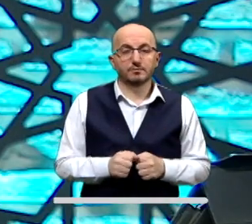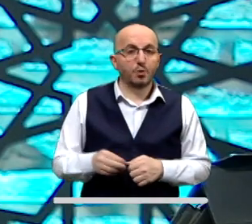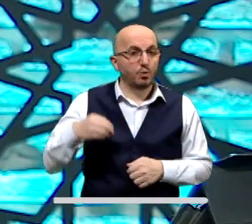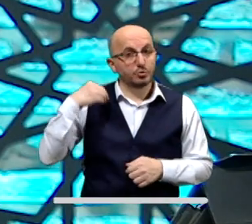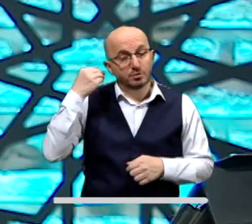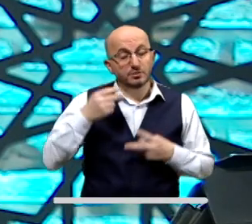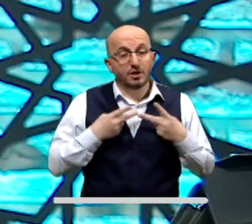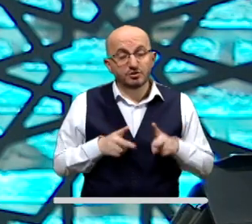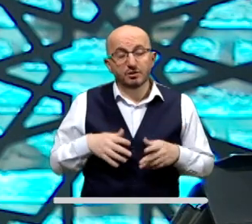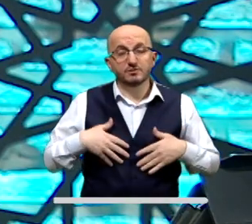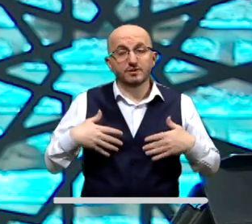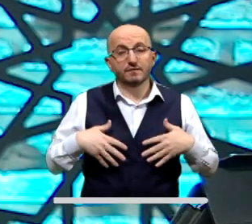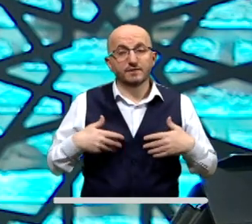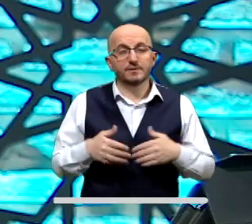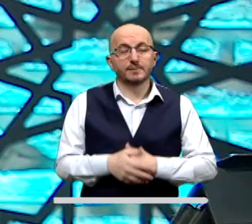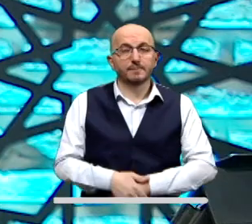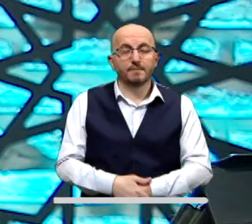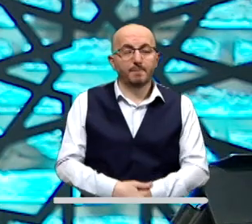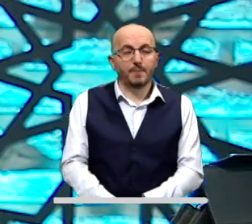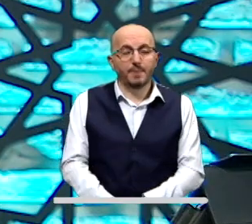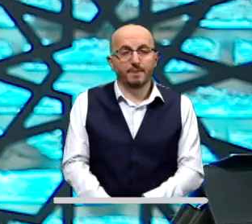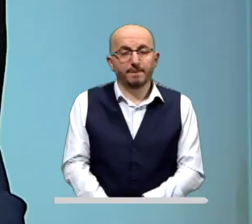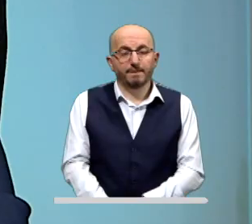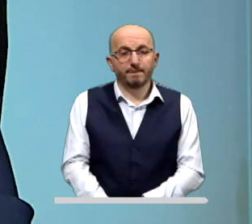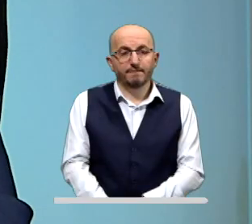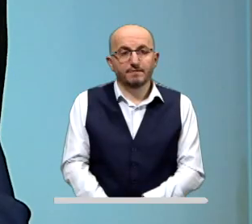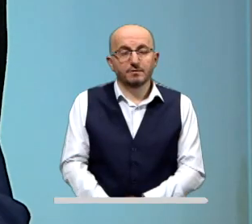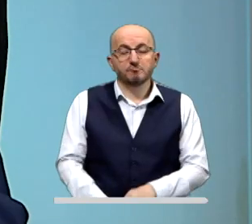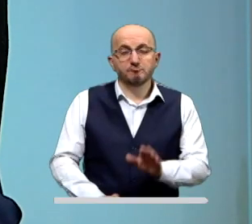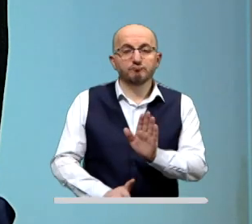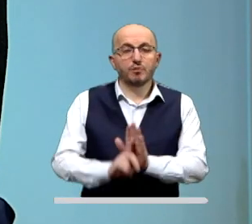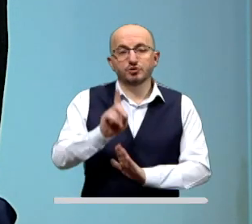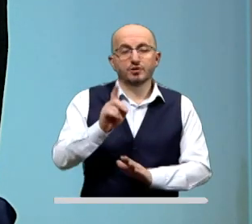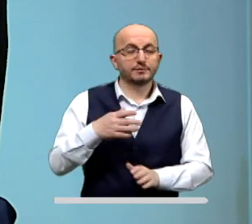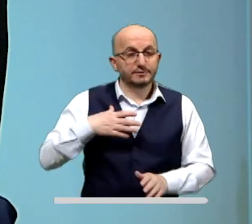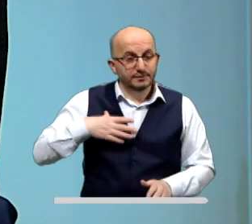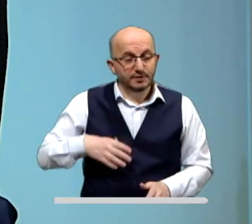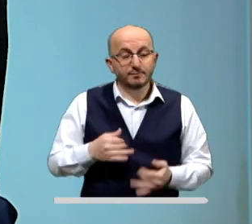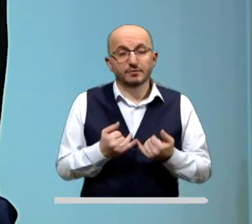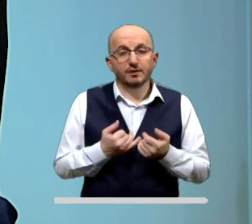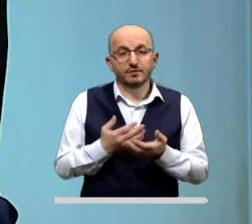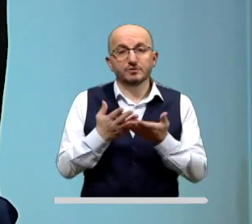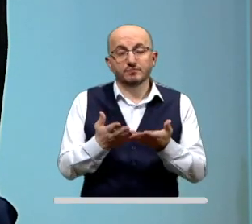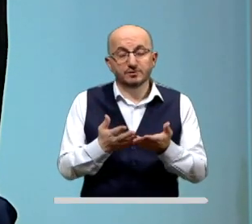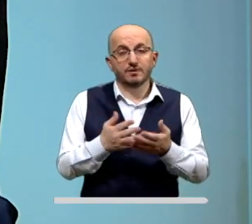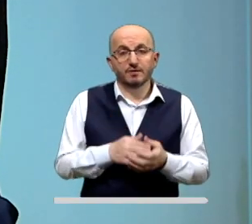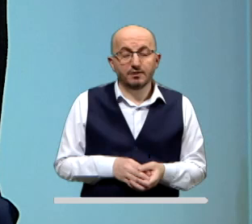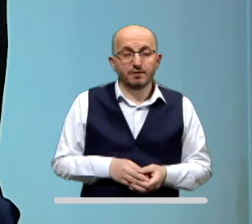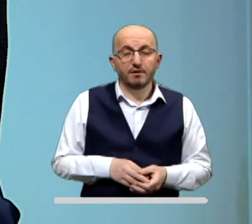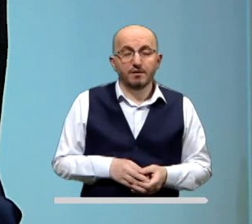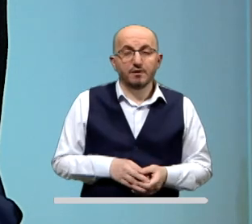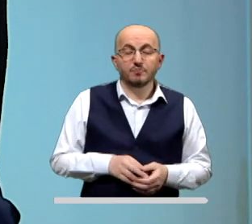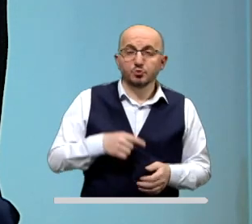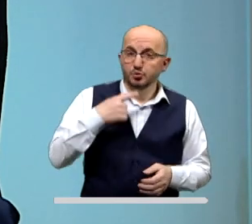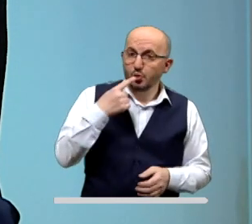açıklarsa sevinirim demiş çiçeği burnunda öğretmenimiz başarı dileyelim kardeşimize tabi olayın mahiyeti bu